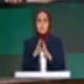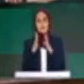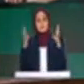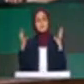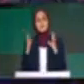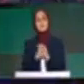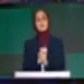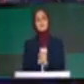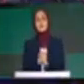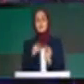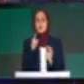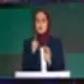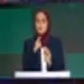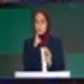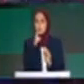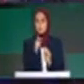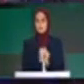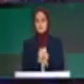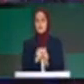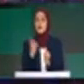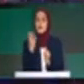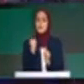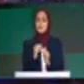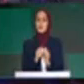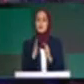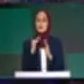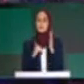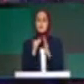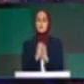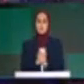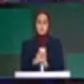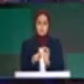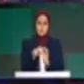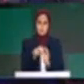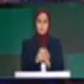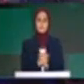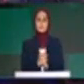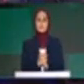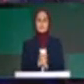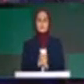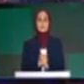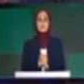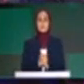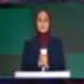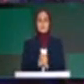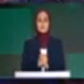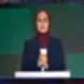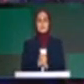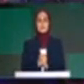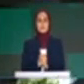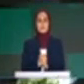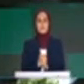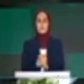واحد. لان يا جماعه هتنزل في كل منافذ الدوله. الـ الـ الكيس ده او العبوه دي مكتوب عليها اللي